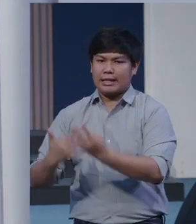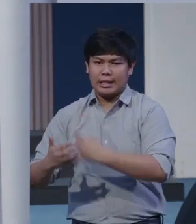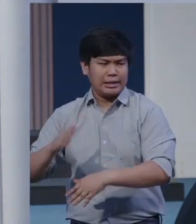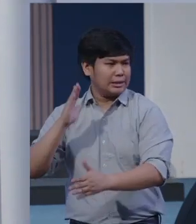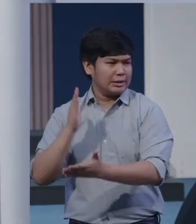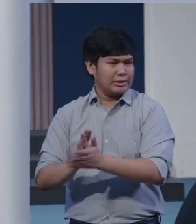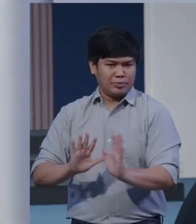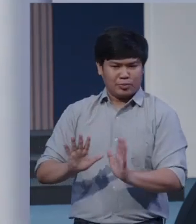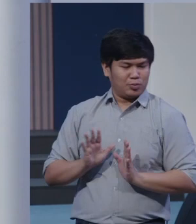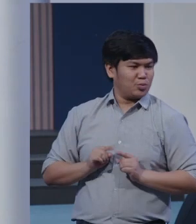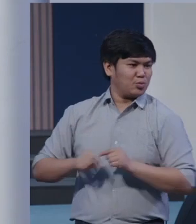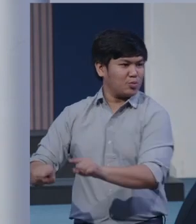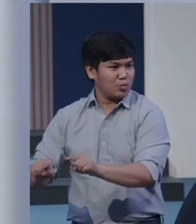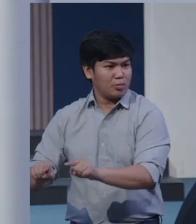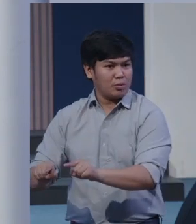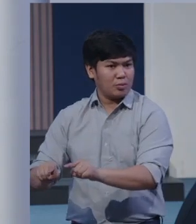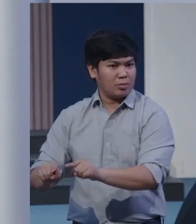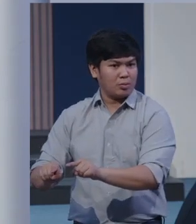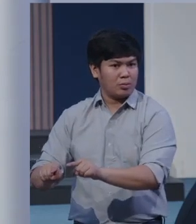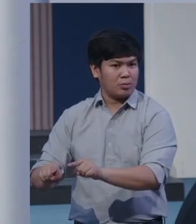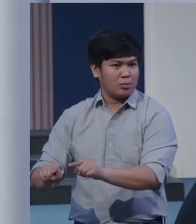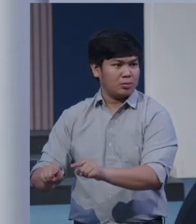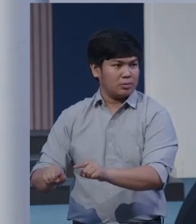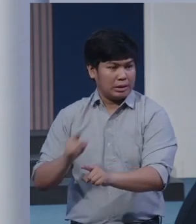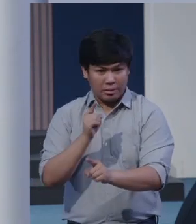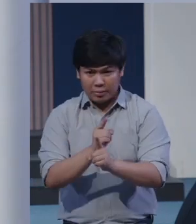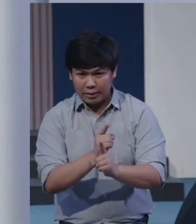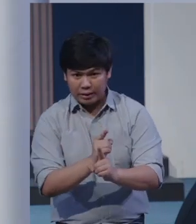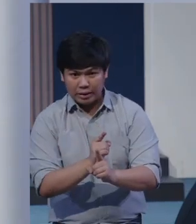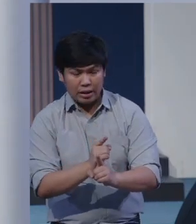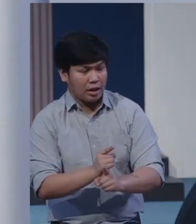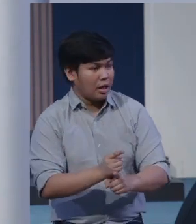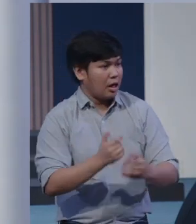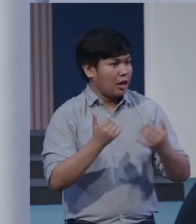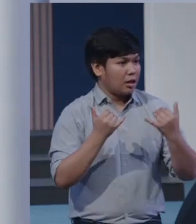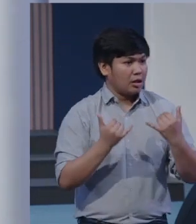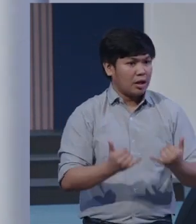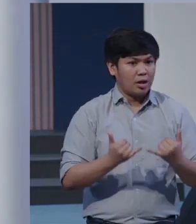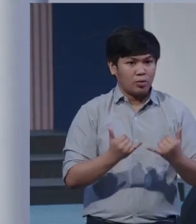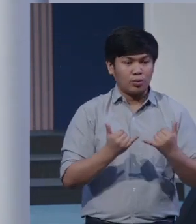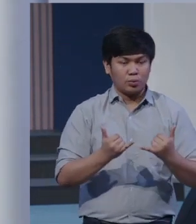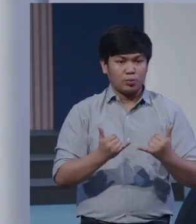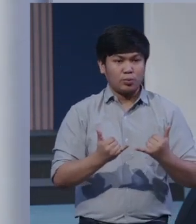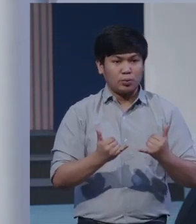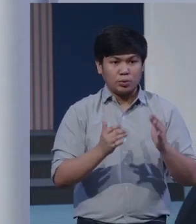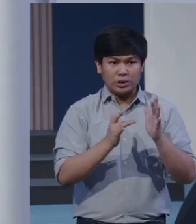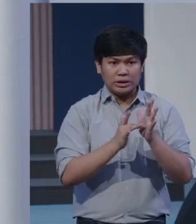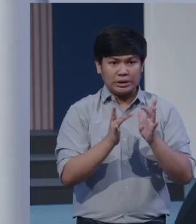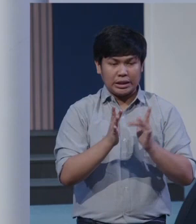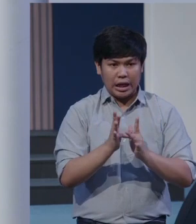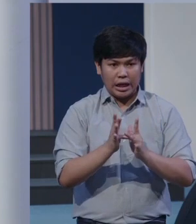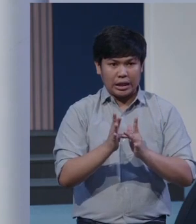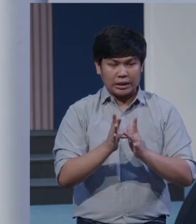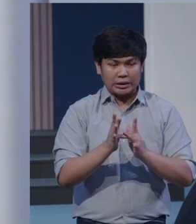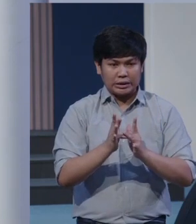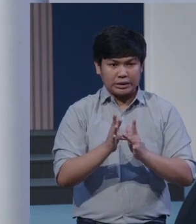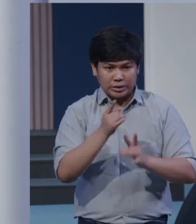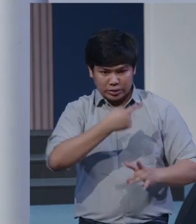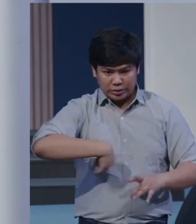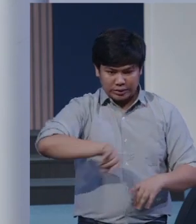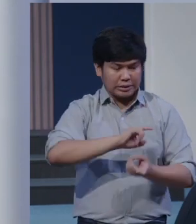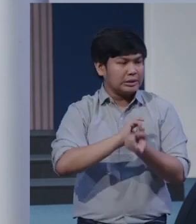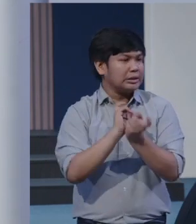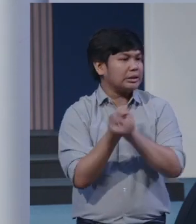na asupre yun po ang Destiny